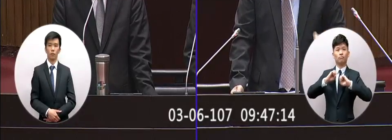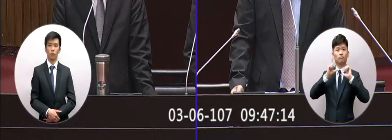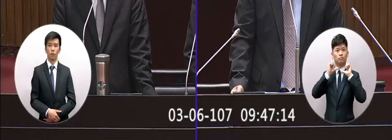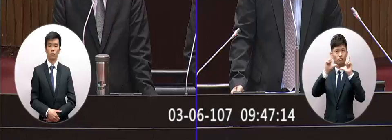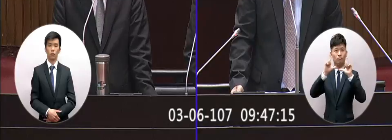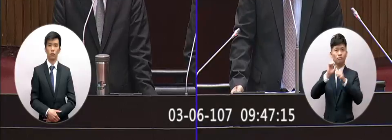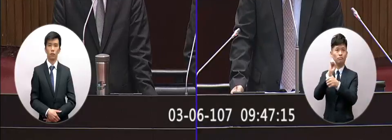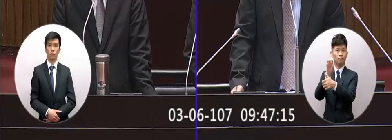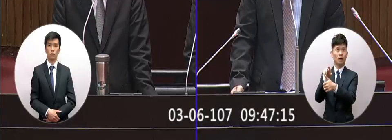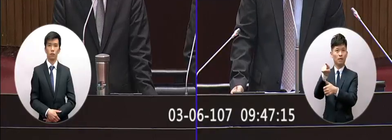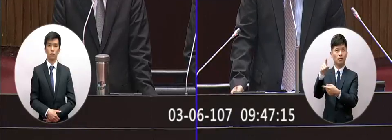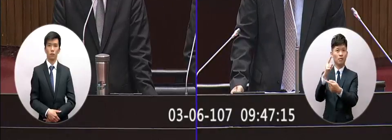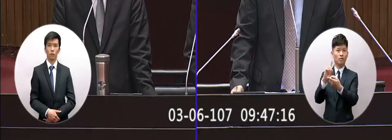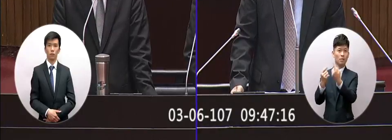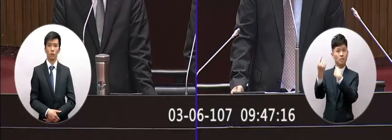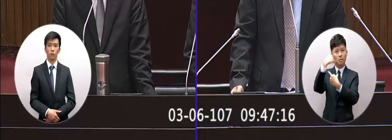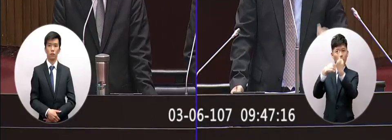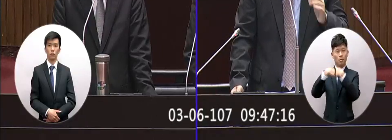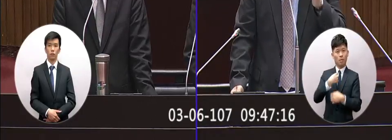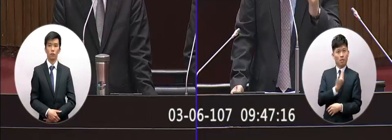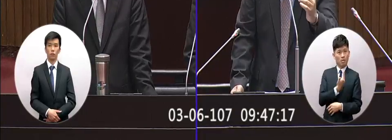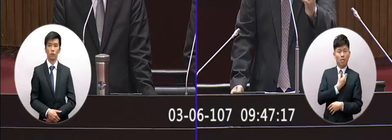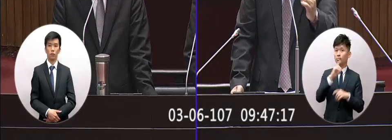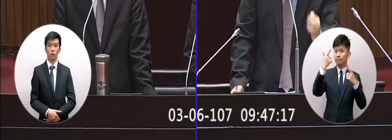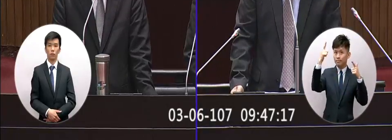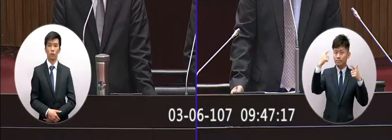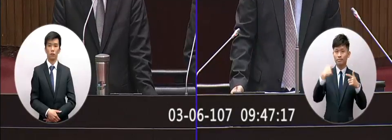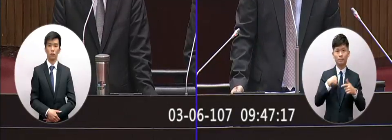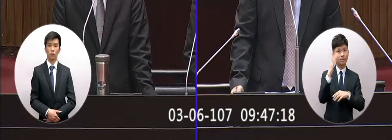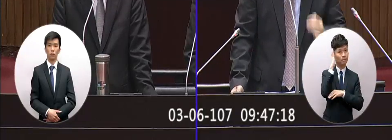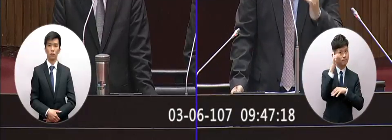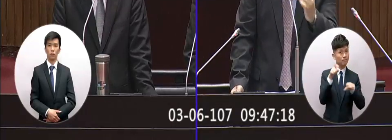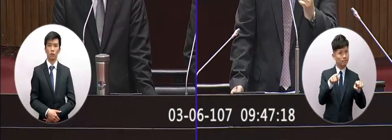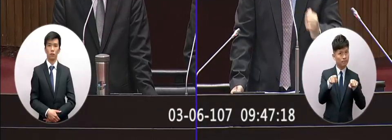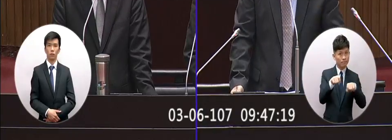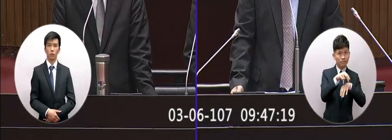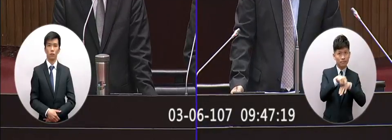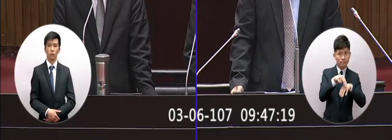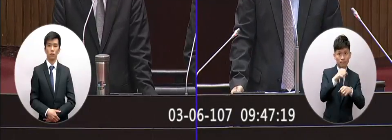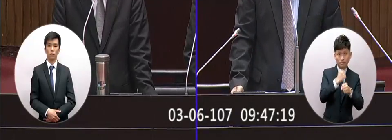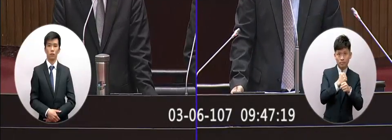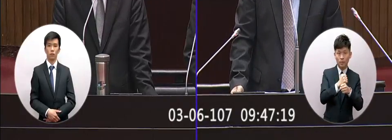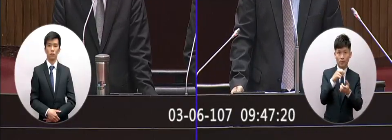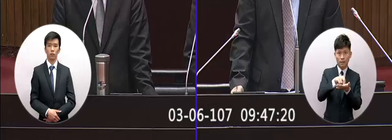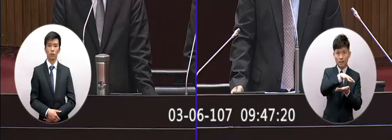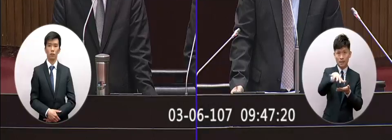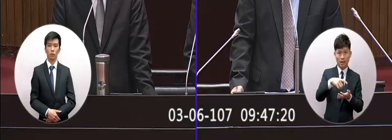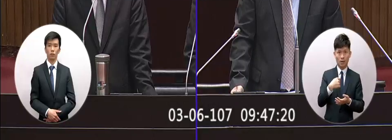们并不是被你欺负着玩的，我们还是有我们政策作为，跟有我们主权立场。